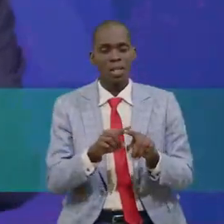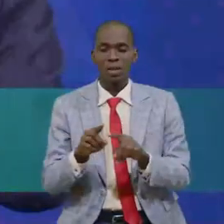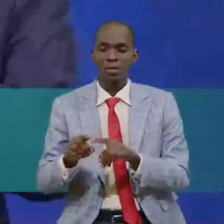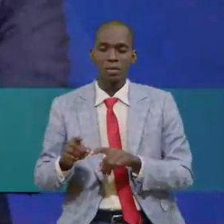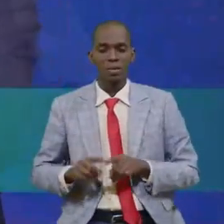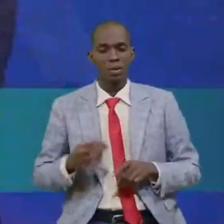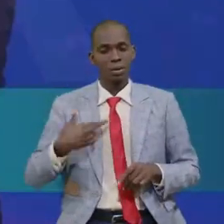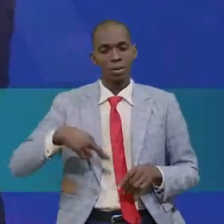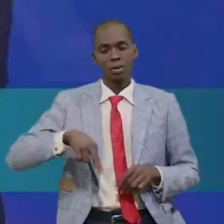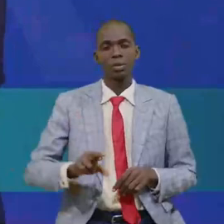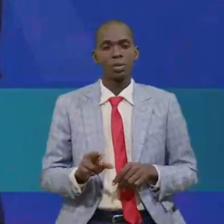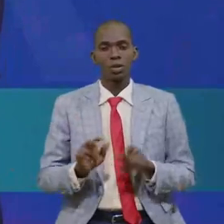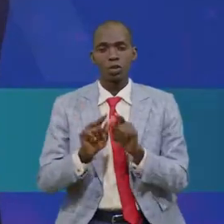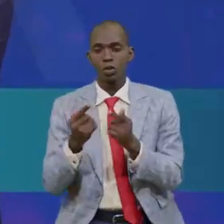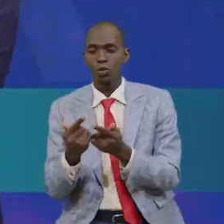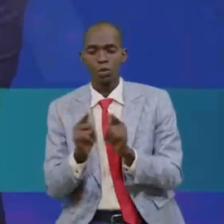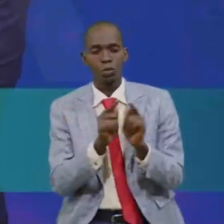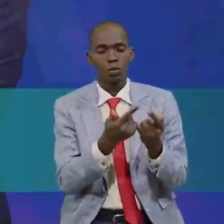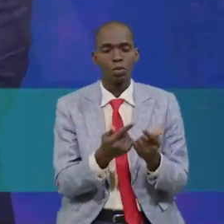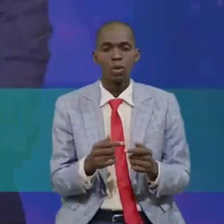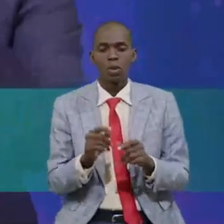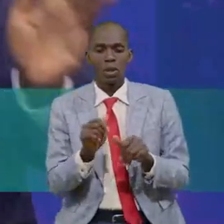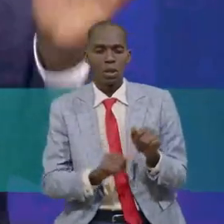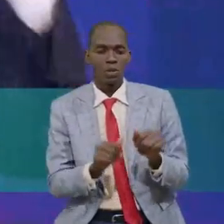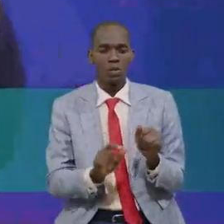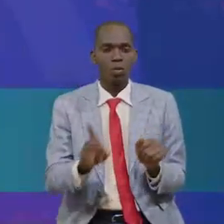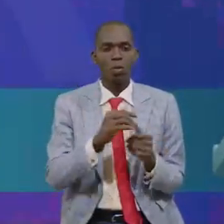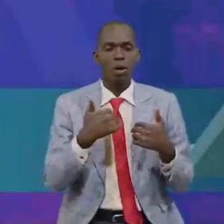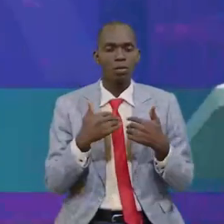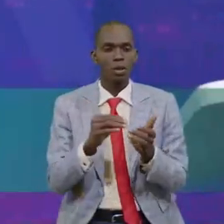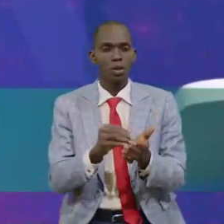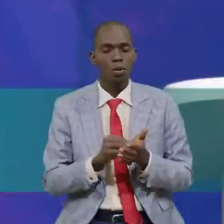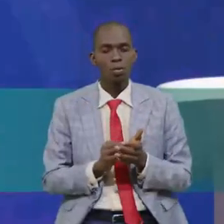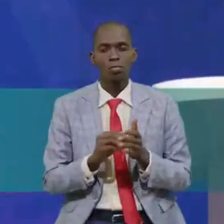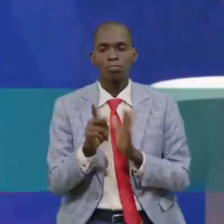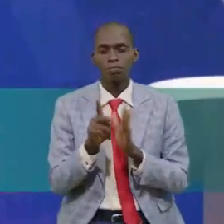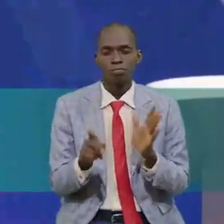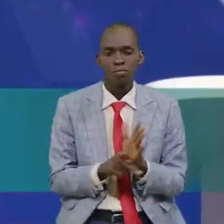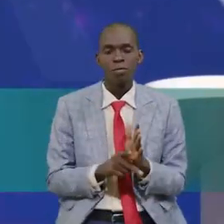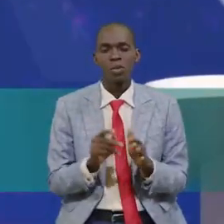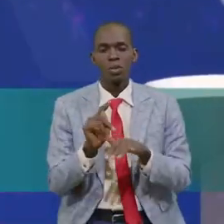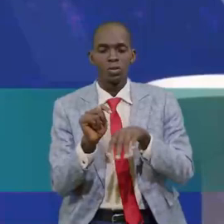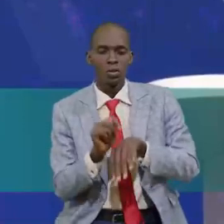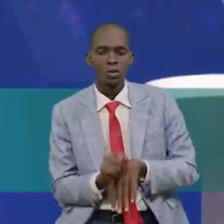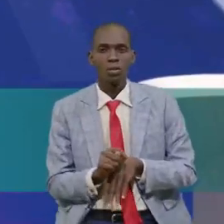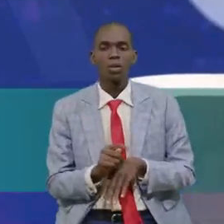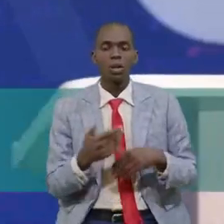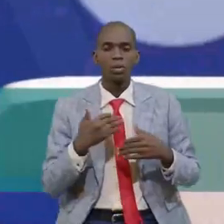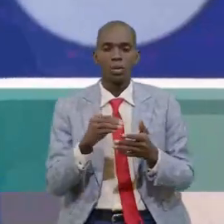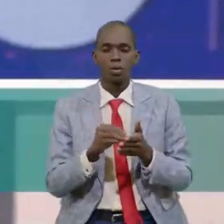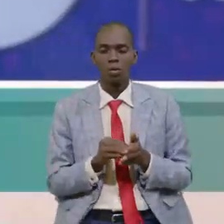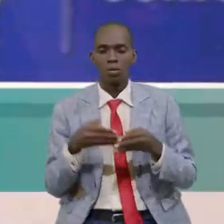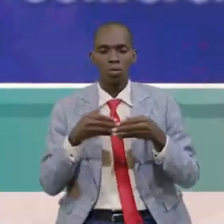dans les cercles religieux différents, ils ont leurs principes, ils ont leurs traditions et ils ont leur